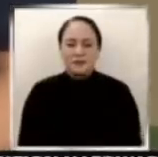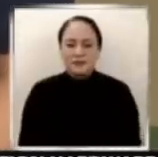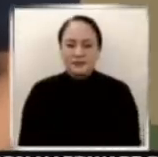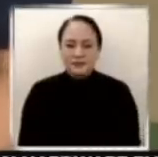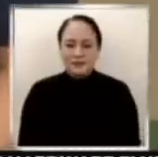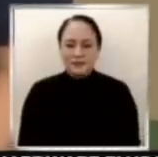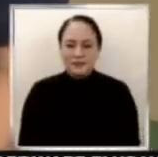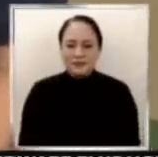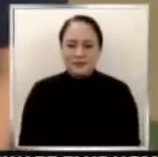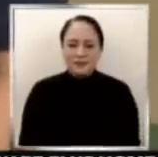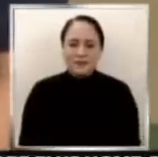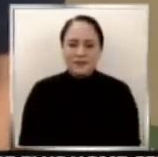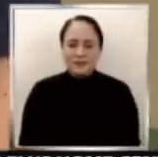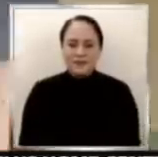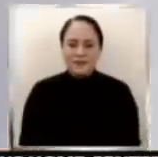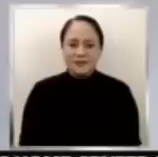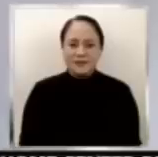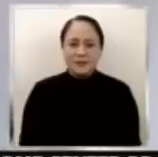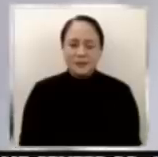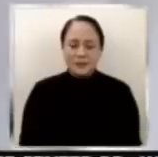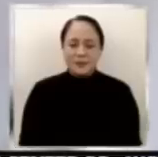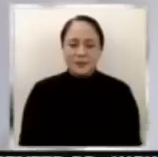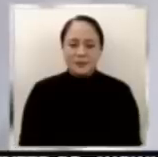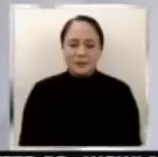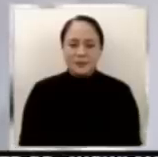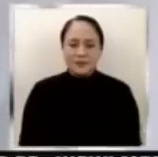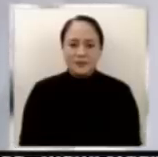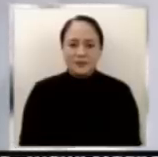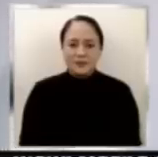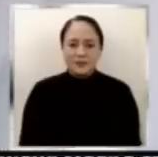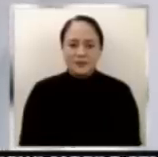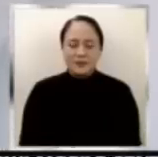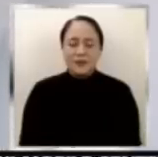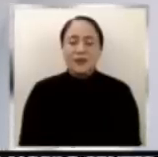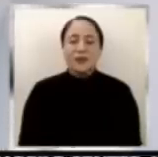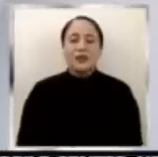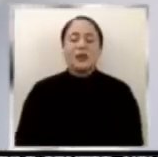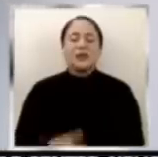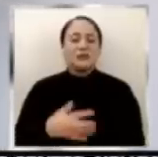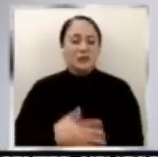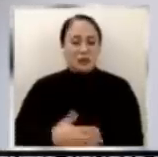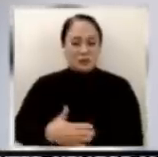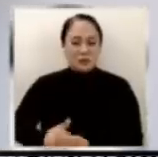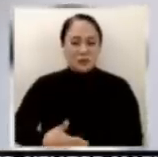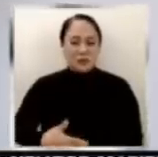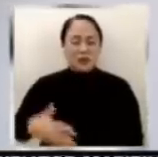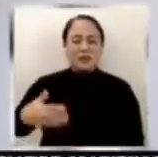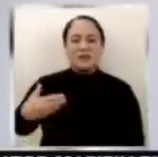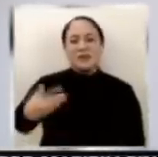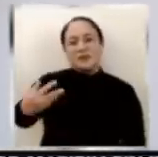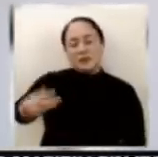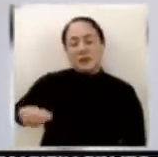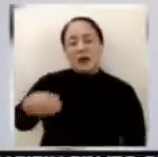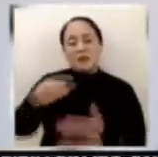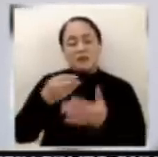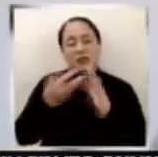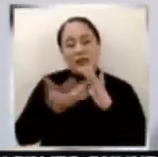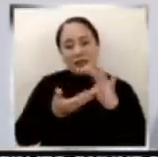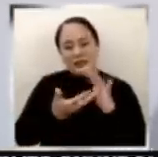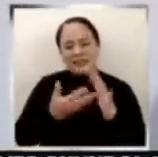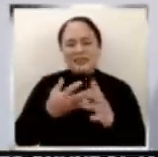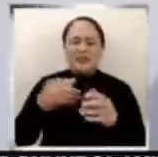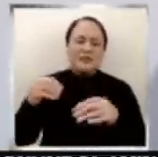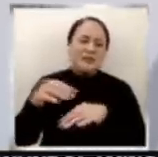nakatutok, 24 Oras. Pati sikmura at bulsa ng mga mamimili, apektado na ng